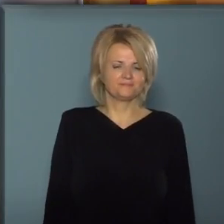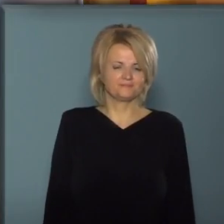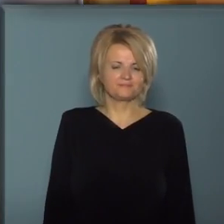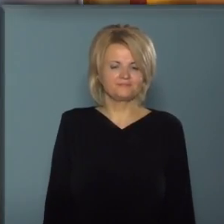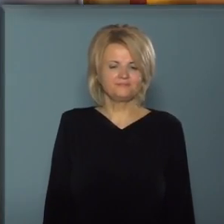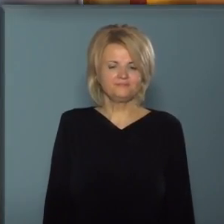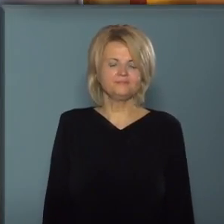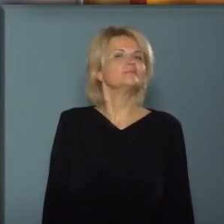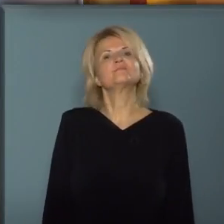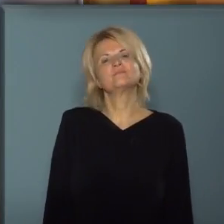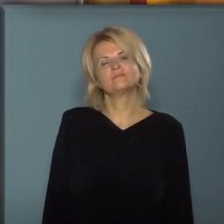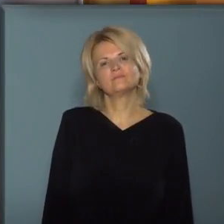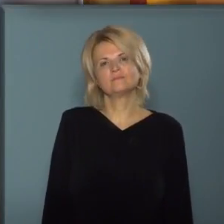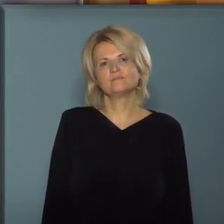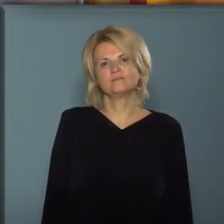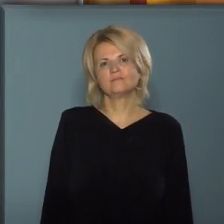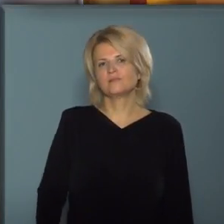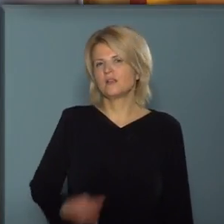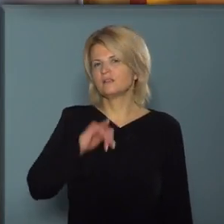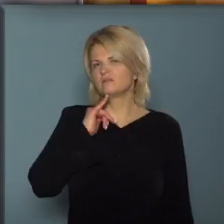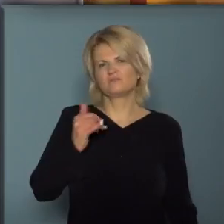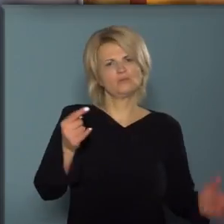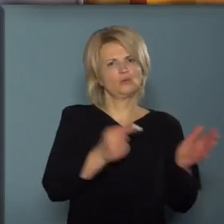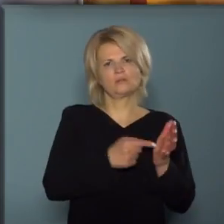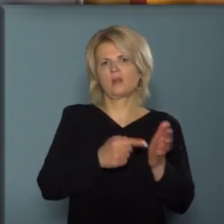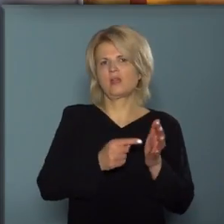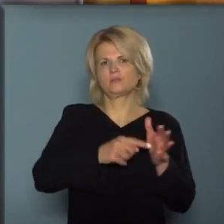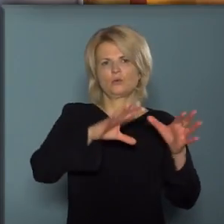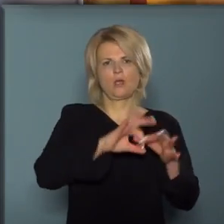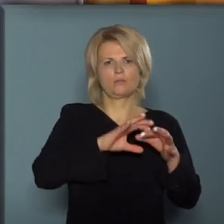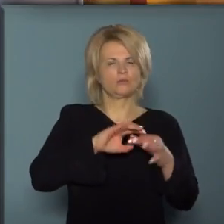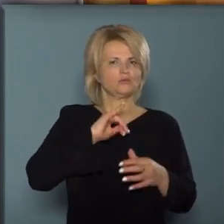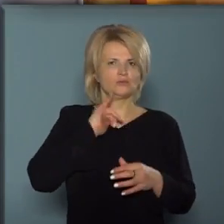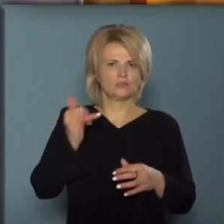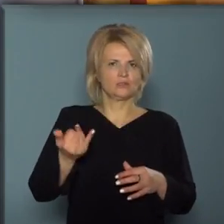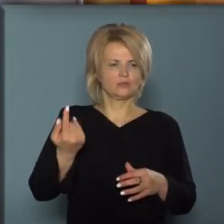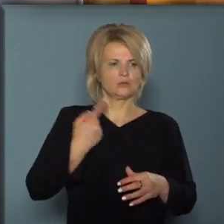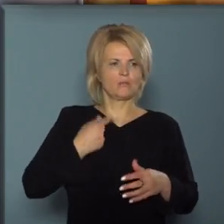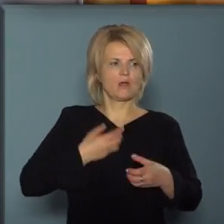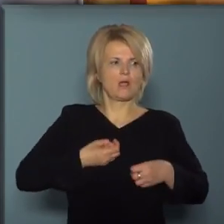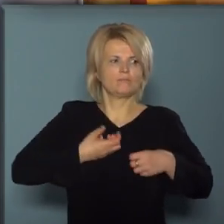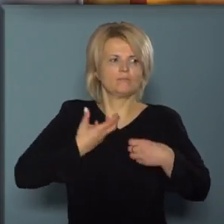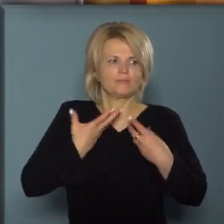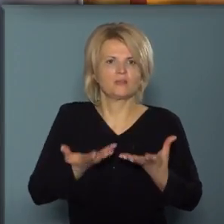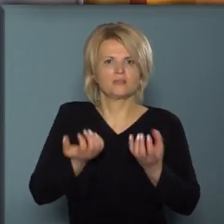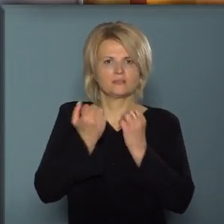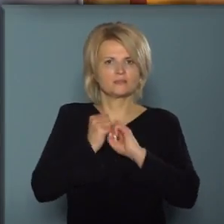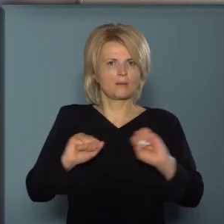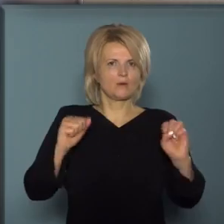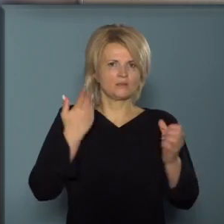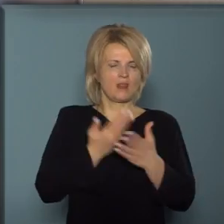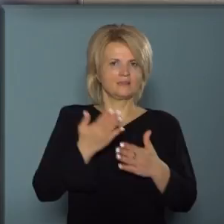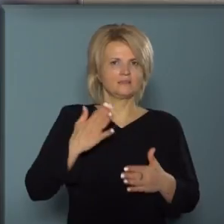hogy semmi kötelék nem köt sehova. Most végre önmagam vagyok, szabad vagyok,